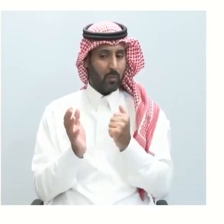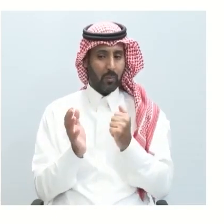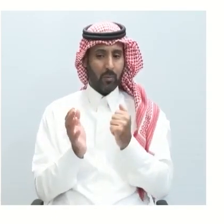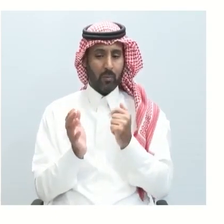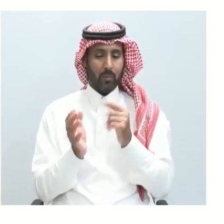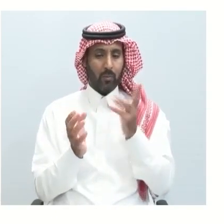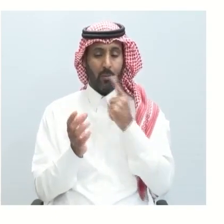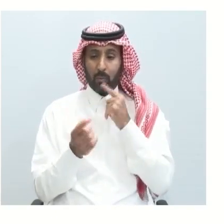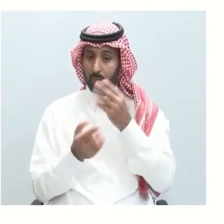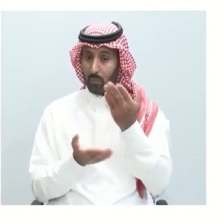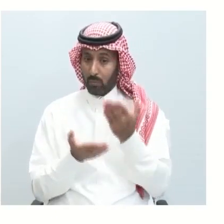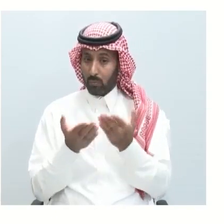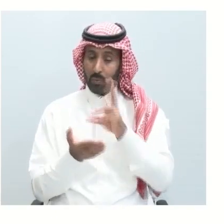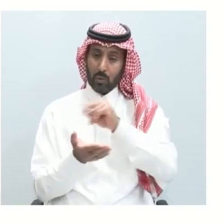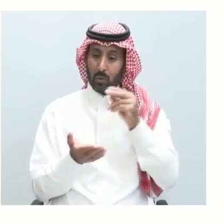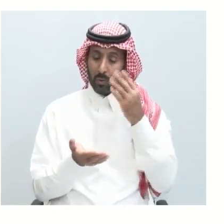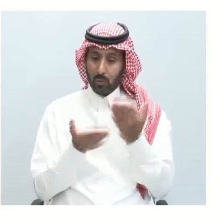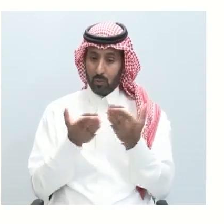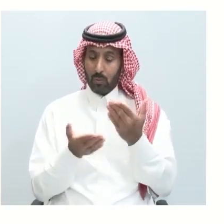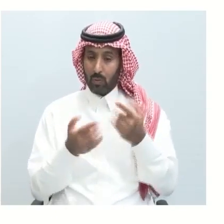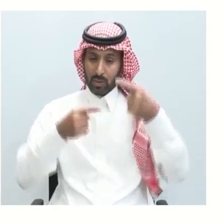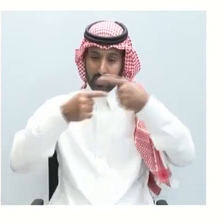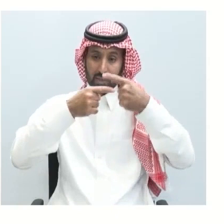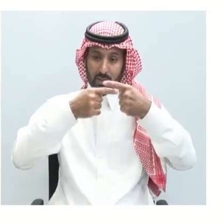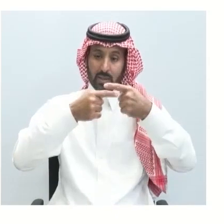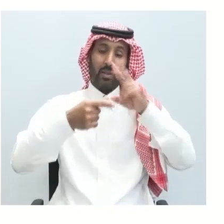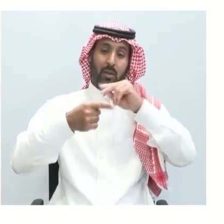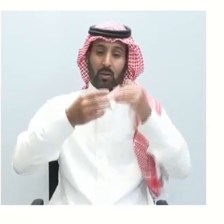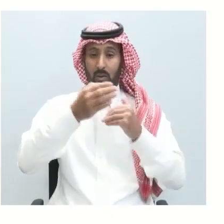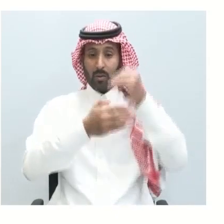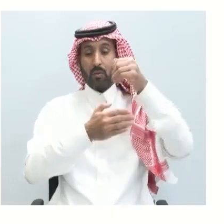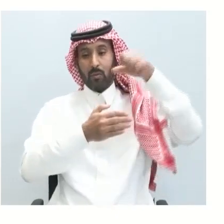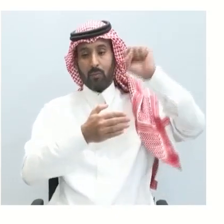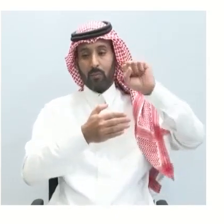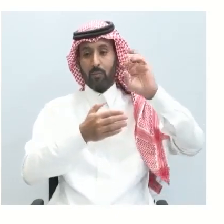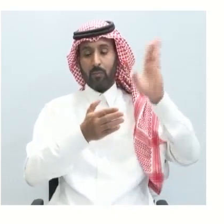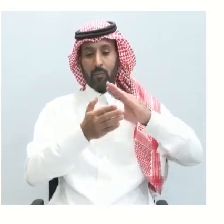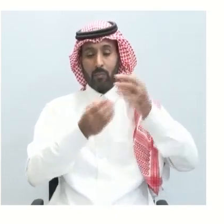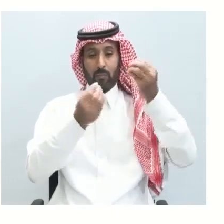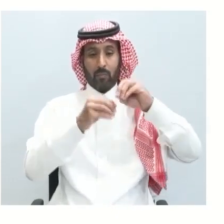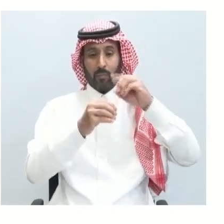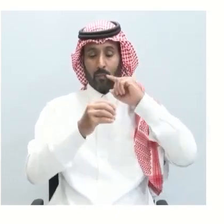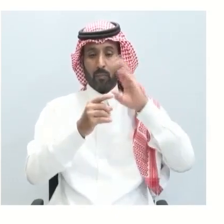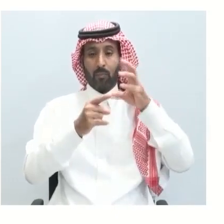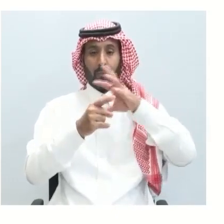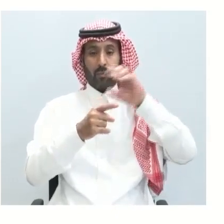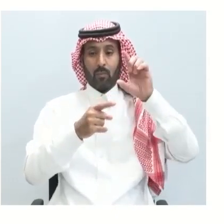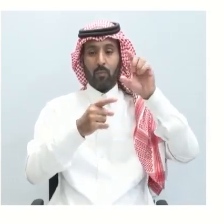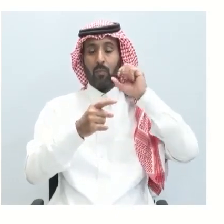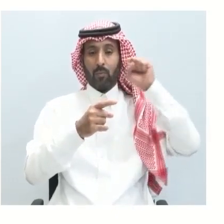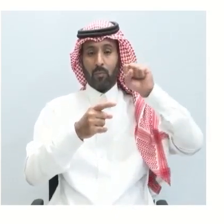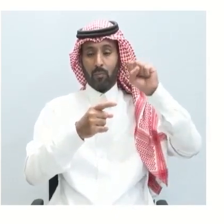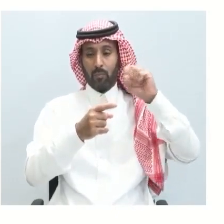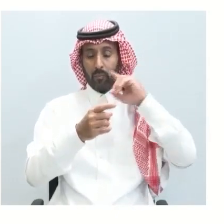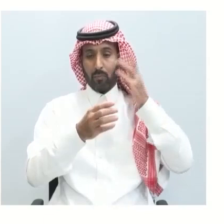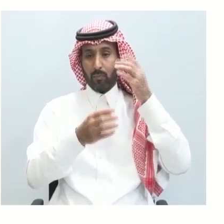متى يكون مساوي لثابت الاتزان الكي كيو اذا انا قمت برفعه للاسس عندما نضيف المعاملات بوصفها اسس في